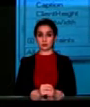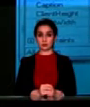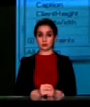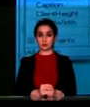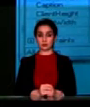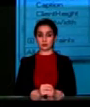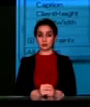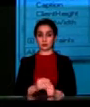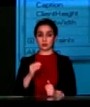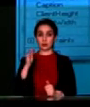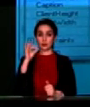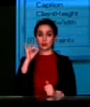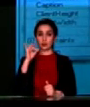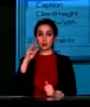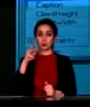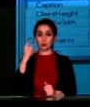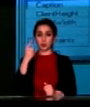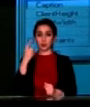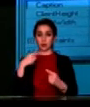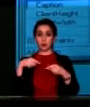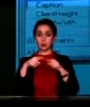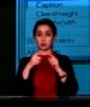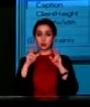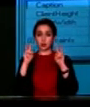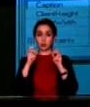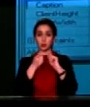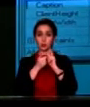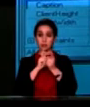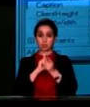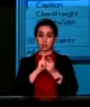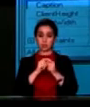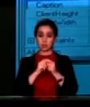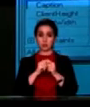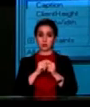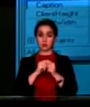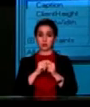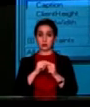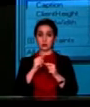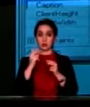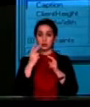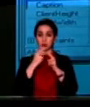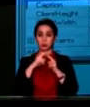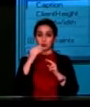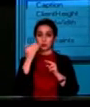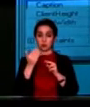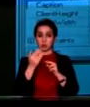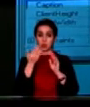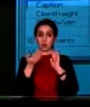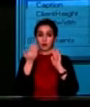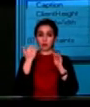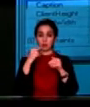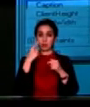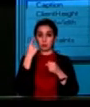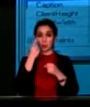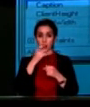Demak, form 1 obyektimizni nomini o'zgartiramiz. Caption bo'limidan. Bu sizga avvaldan